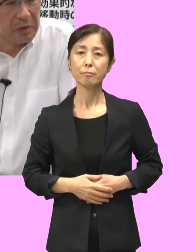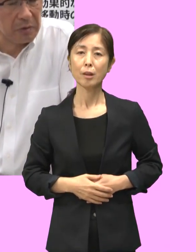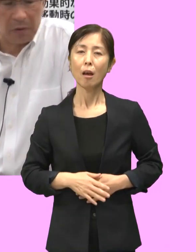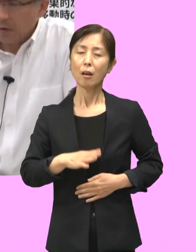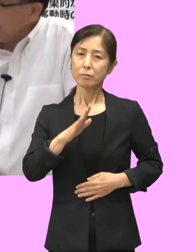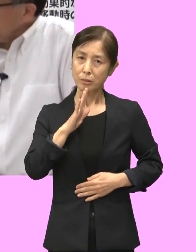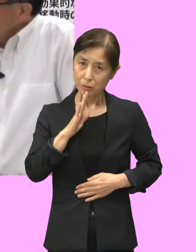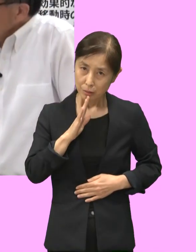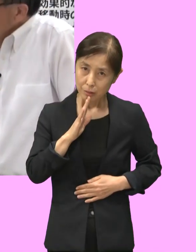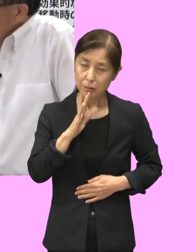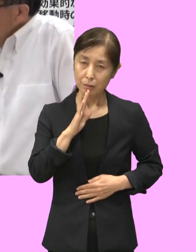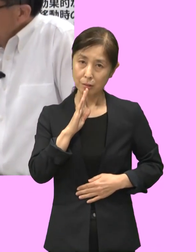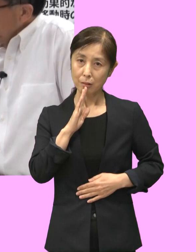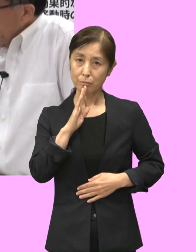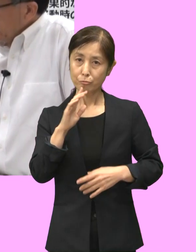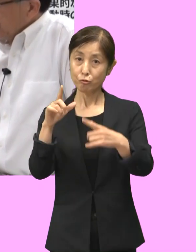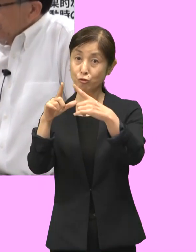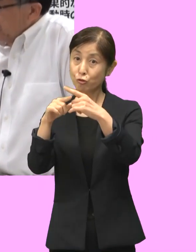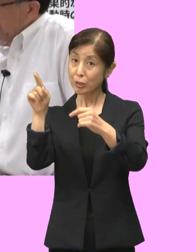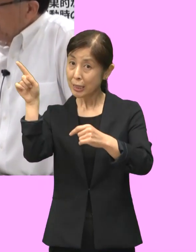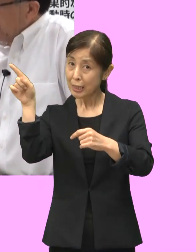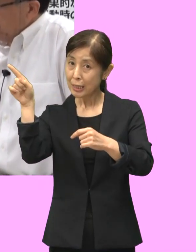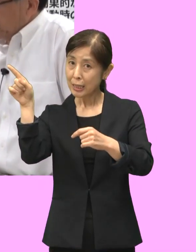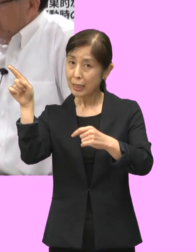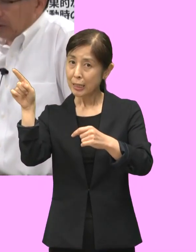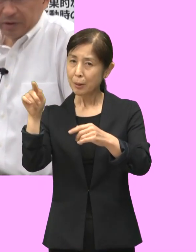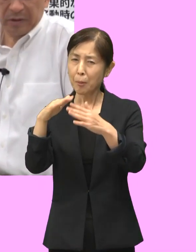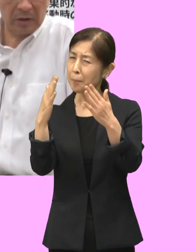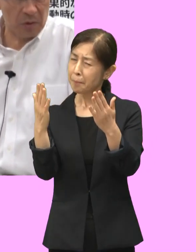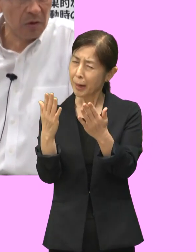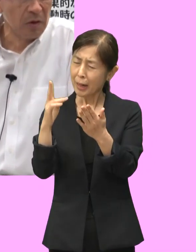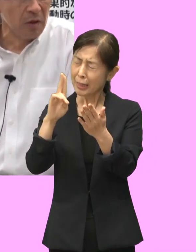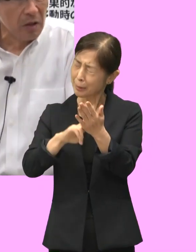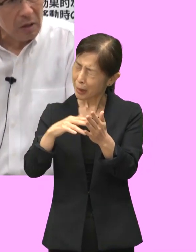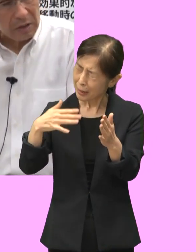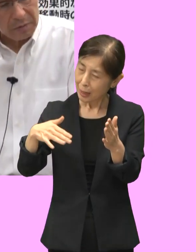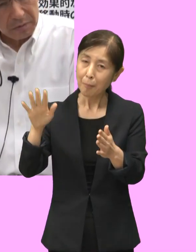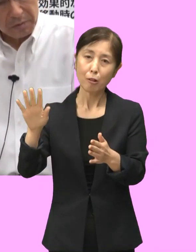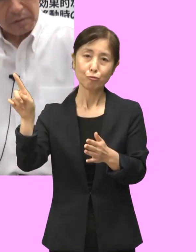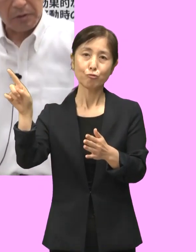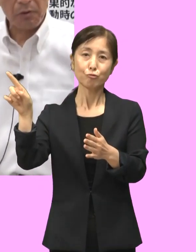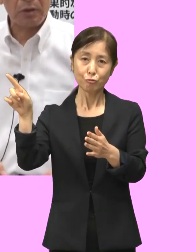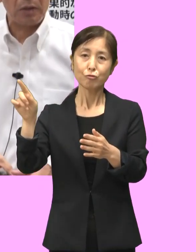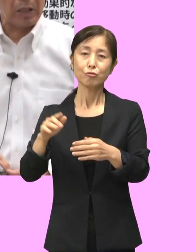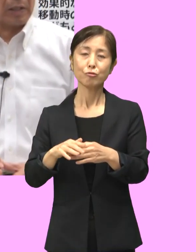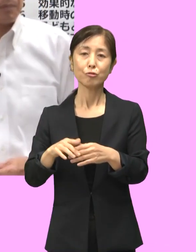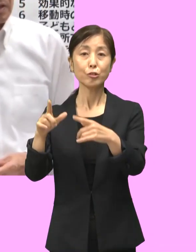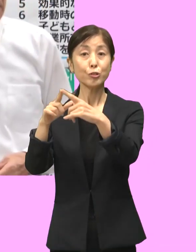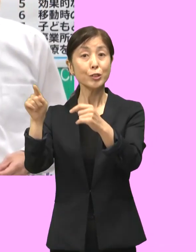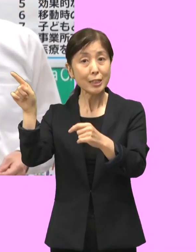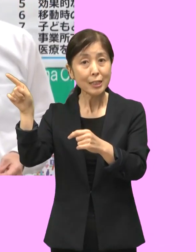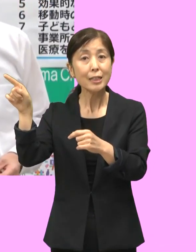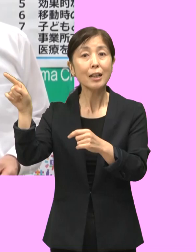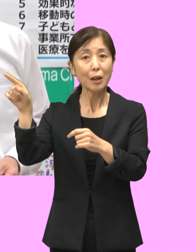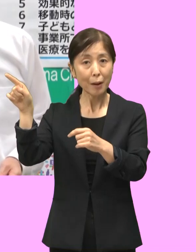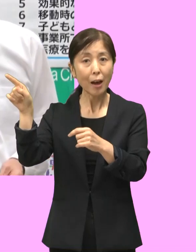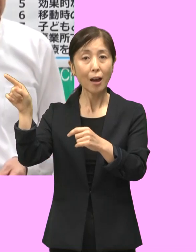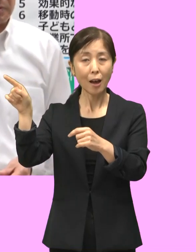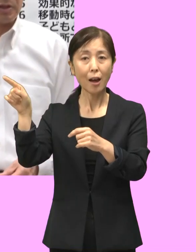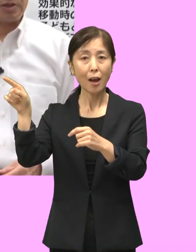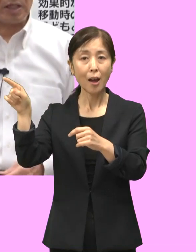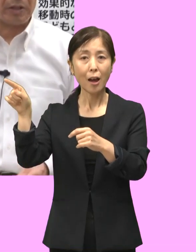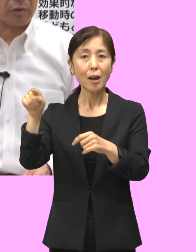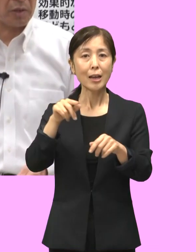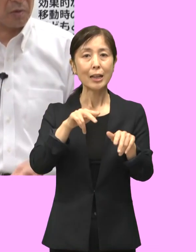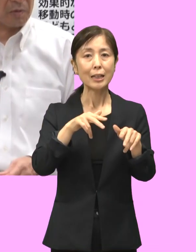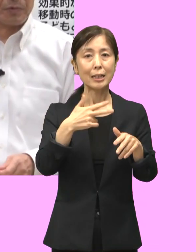実は言うと国の方でまだ決まってないものもあるんですけども、国の方からはそれぞれ